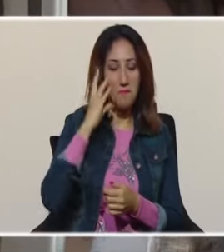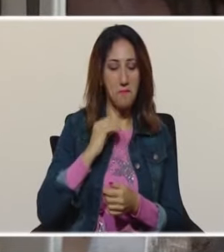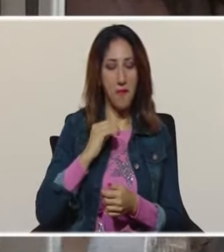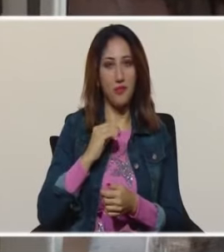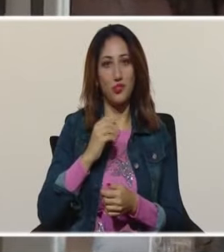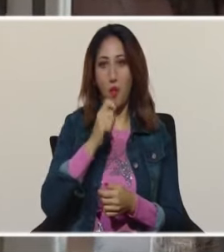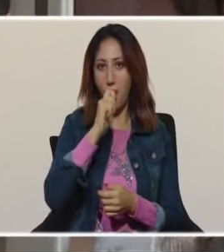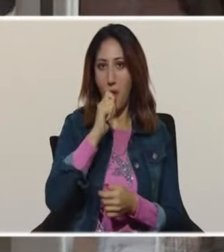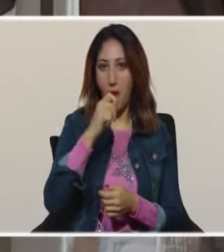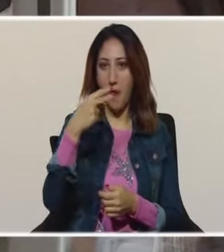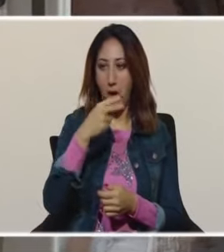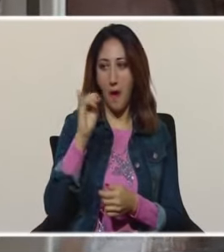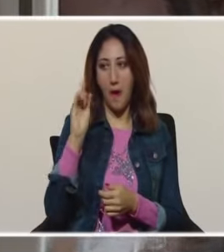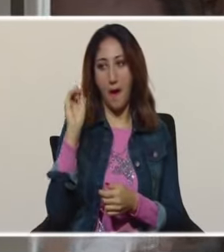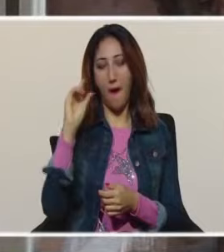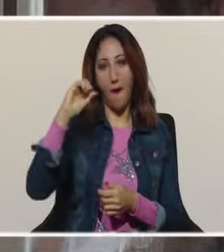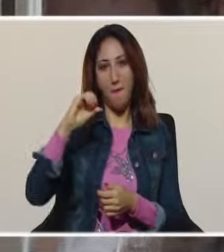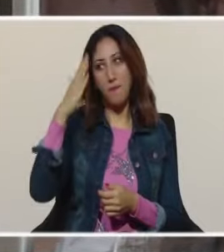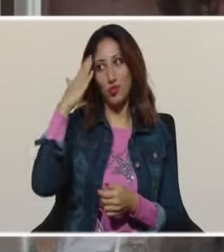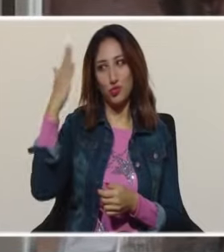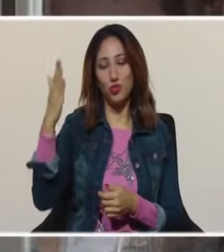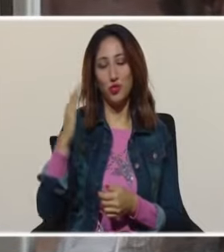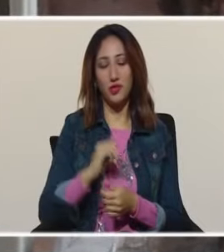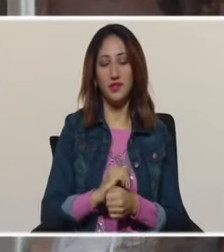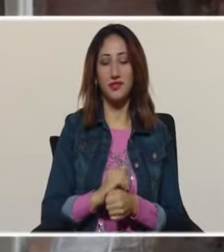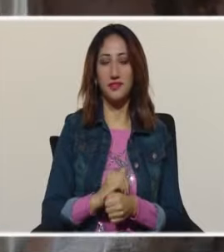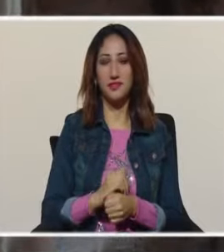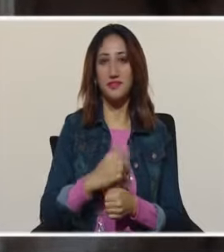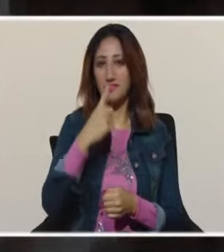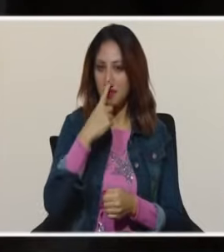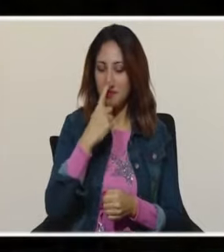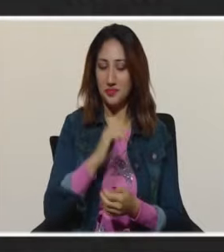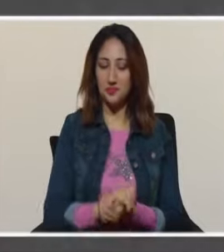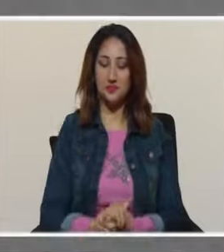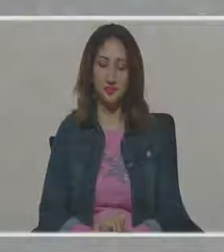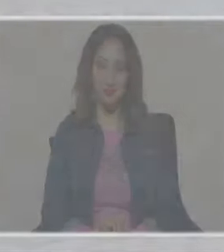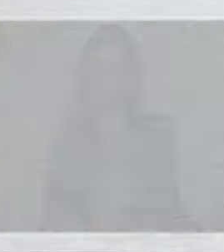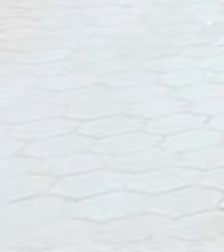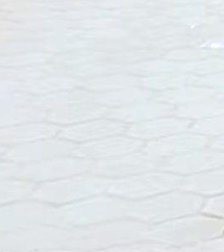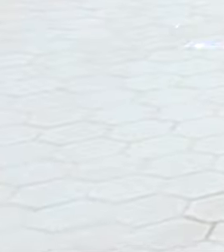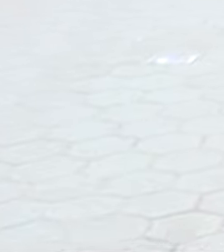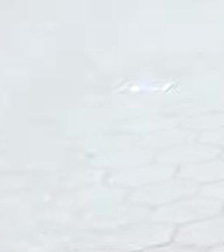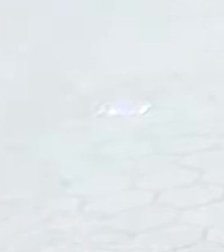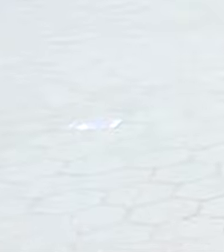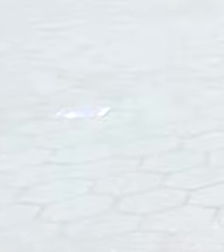وبالدكتور عمرو اللي بعت المكنه. اهلا بيكي وتشرفنا بيكي، ويا رب دايما احلامك اوامر. الله يخليك. اتفضلي.